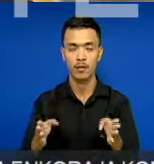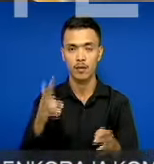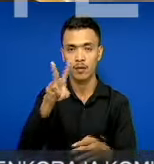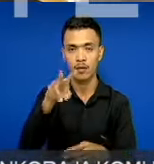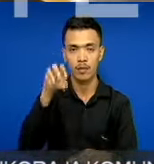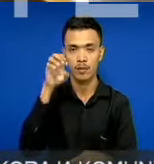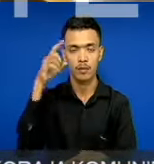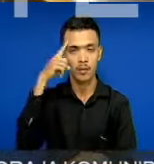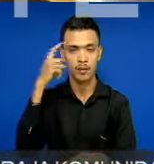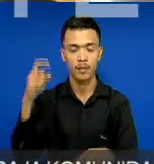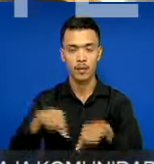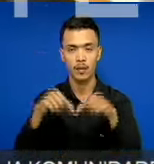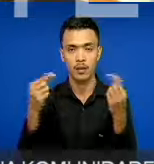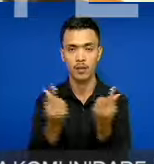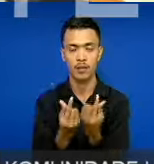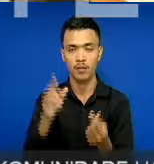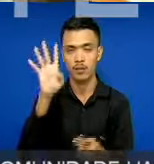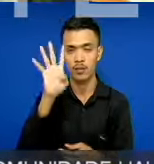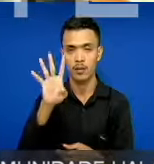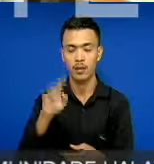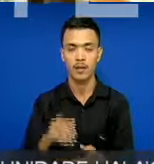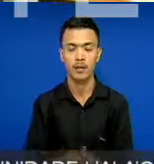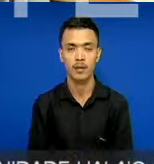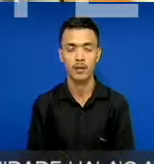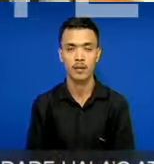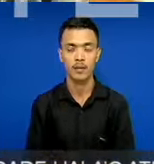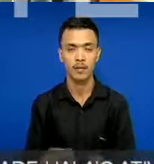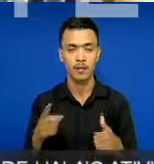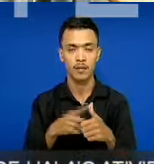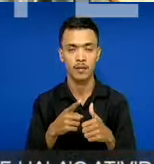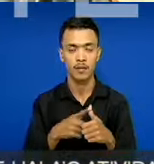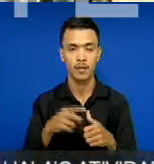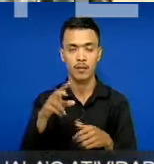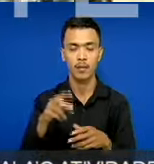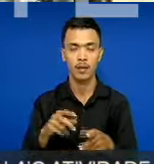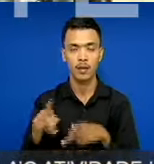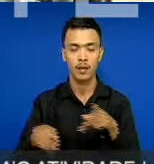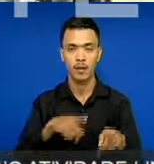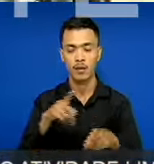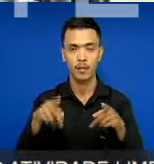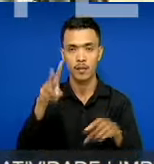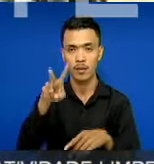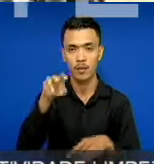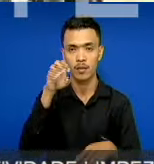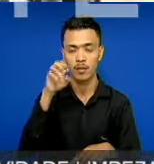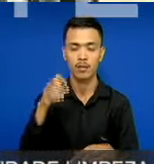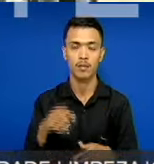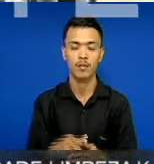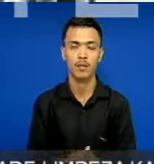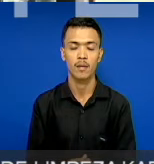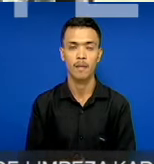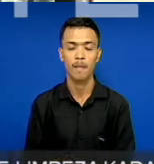iya grupu hat, iya parte iya grupu ida hon ini emak ne atas seluruh atas seluruh ida. Sing, atas seluruh racing